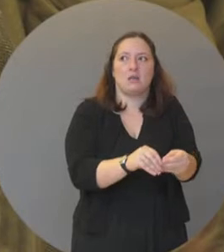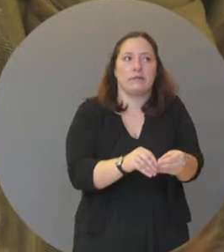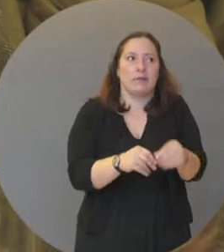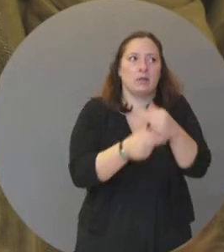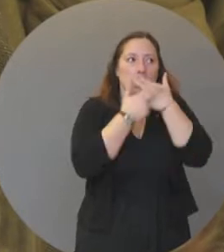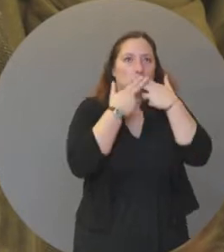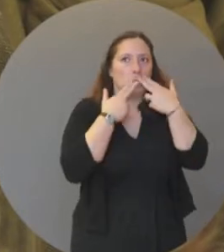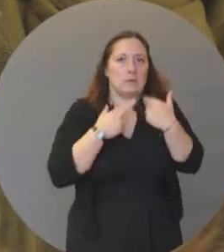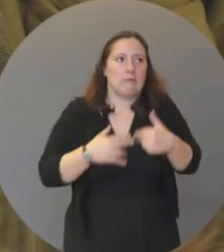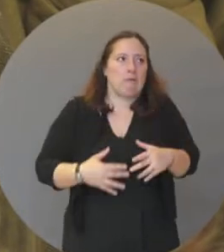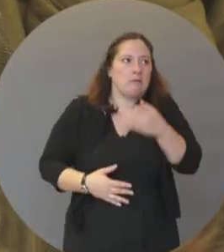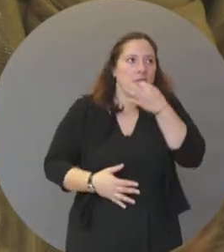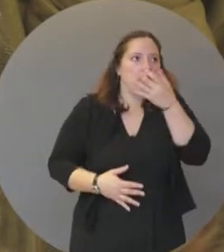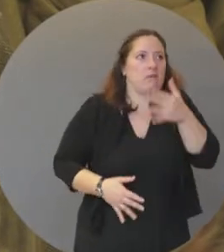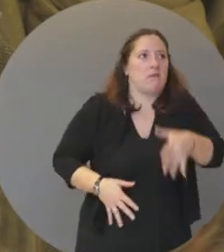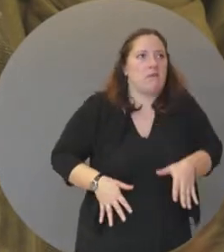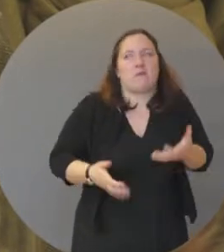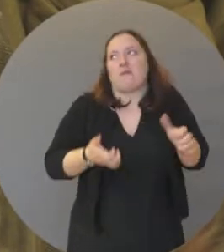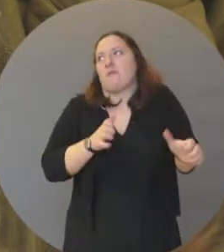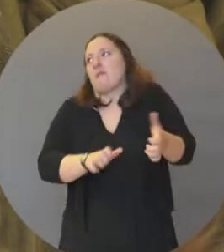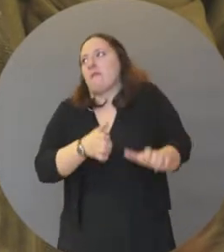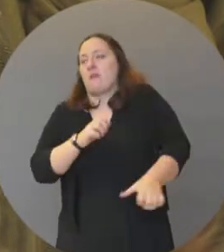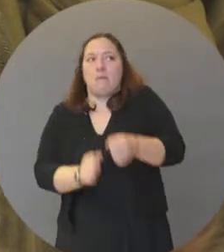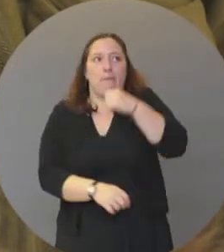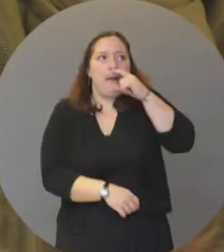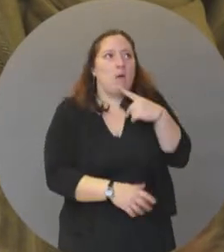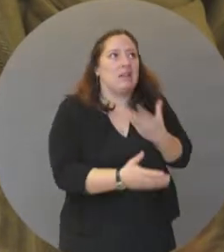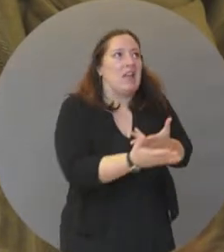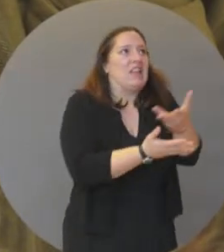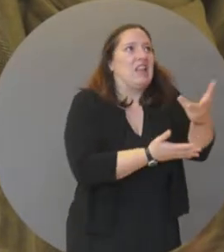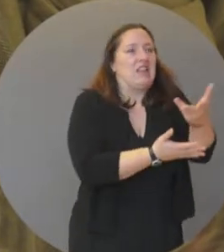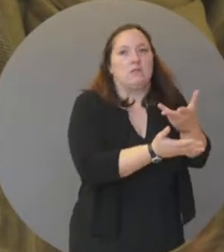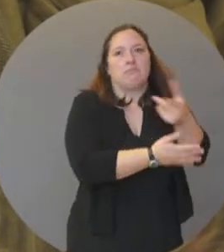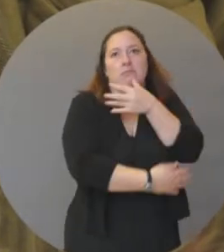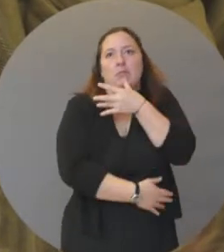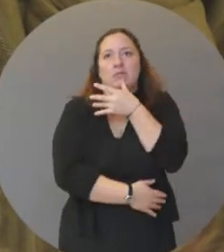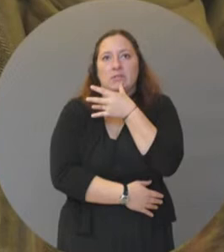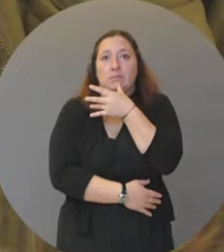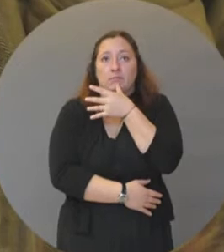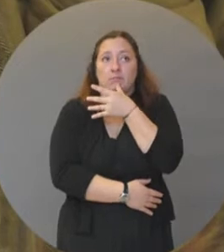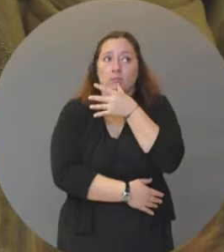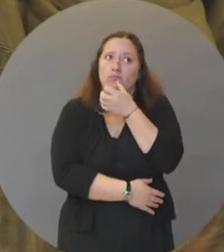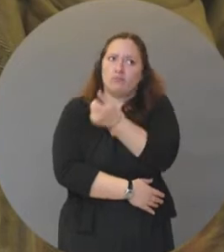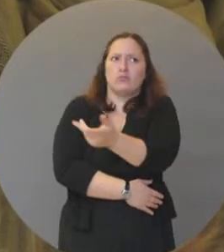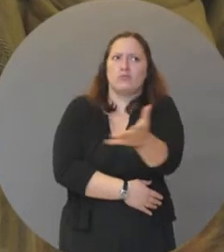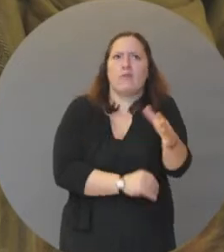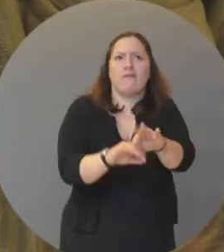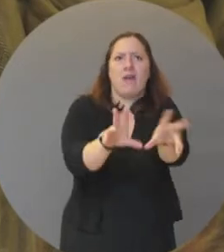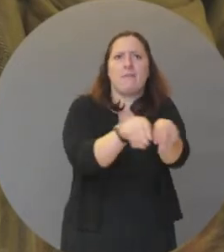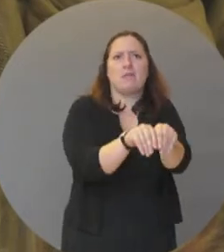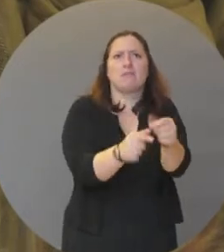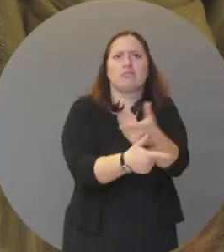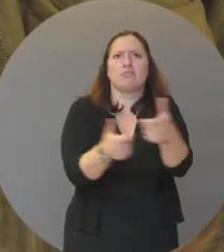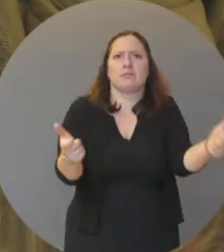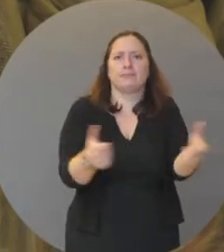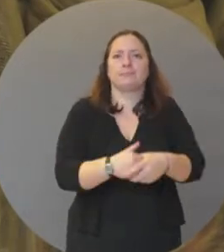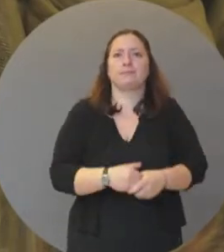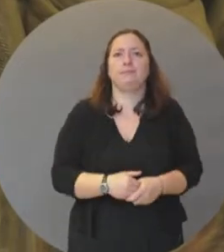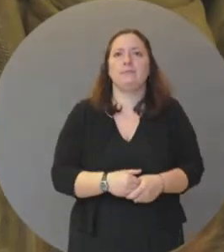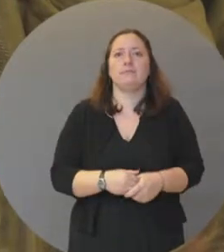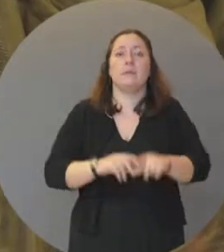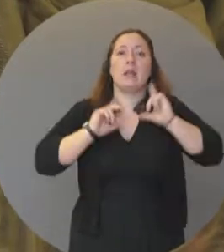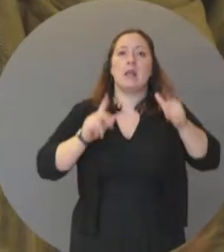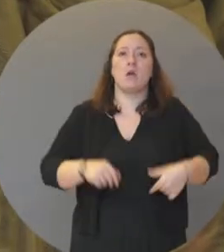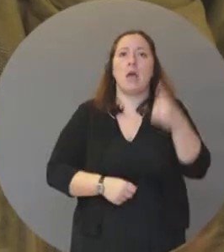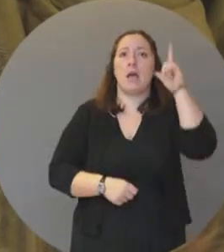le simple fait d'en parler à ses parents peut constituer un problème en soi pour un certain nombre d'entre elles l'école républicaine doit permettre